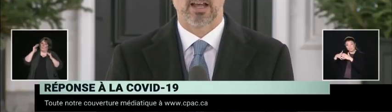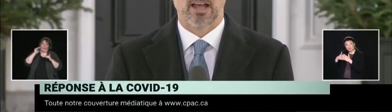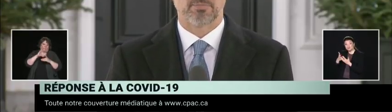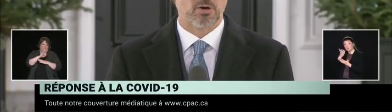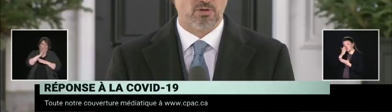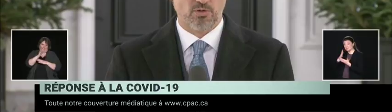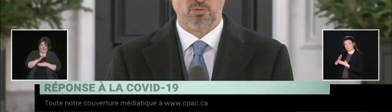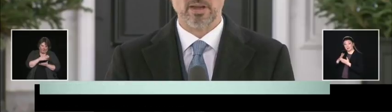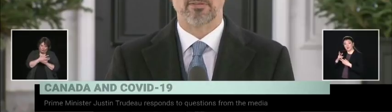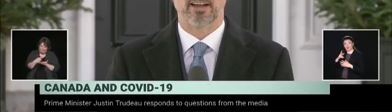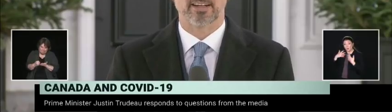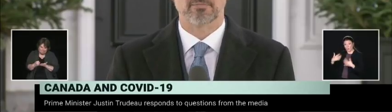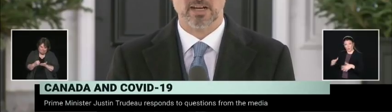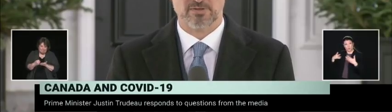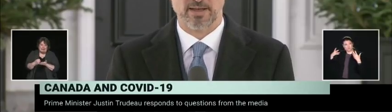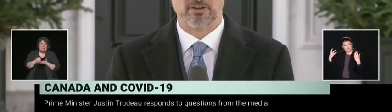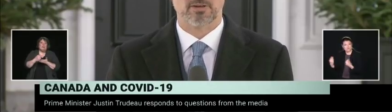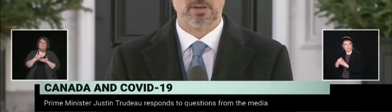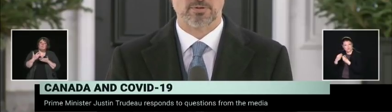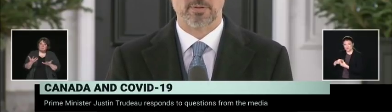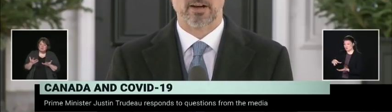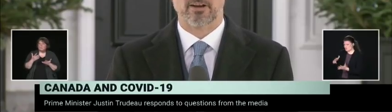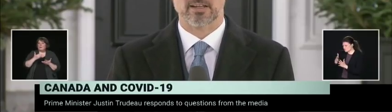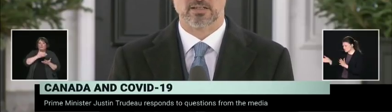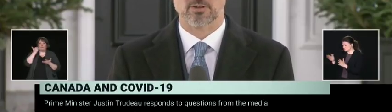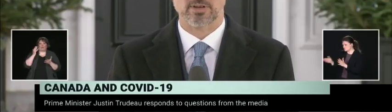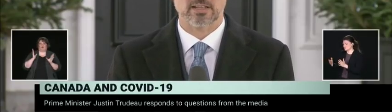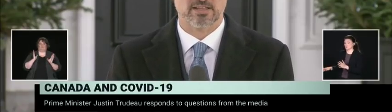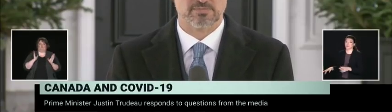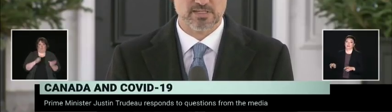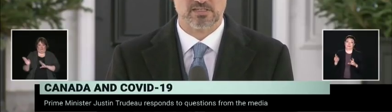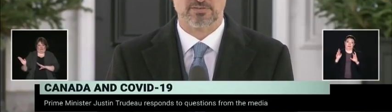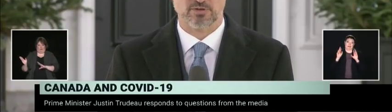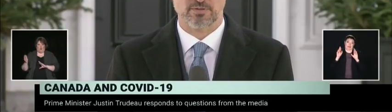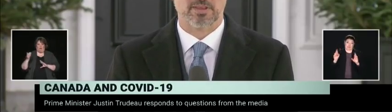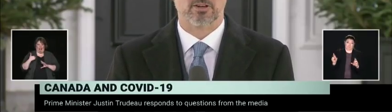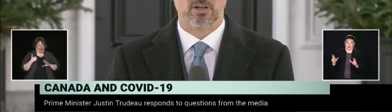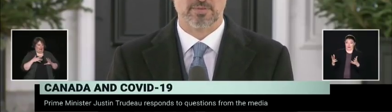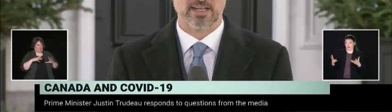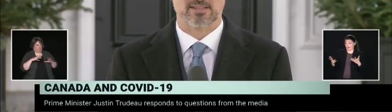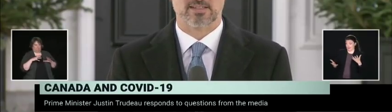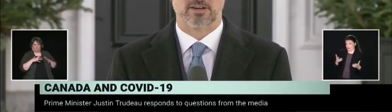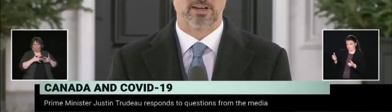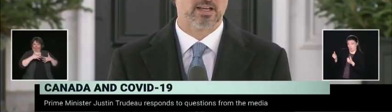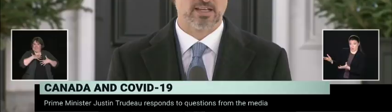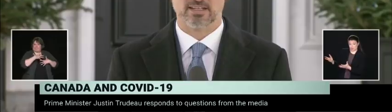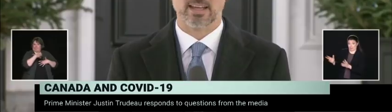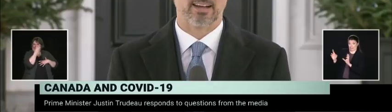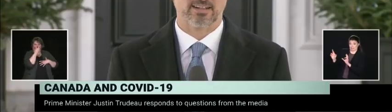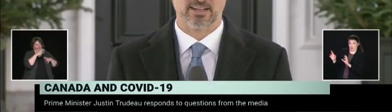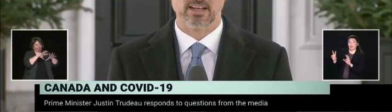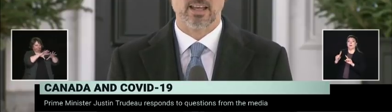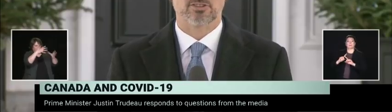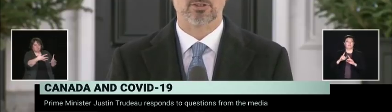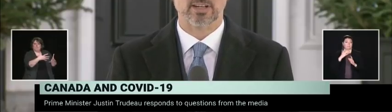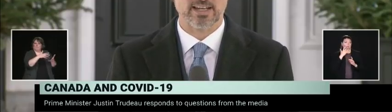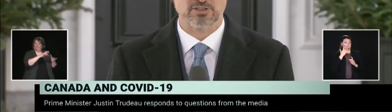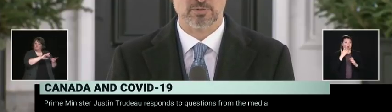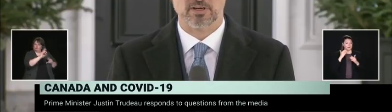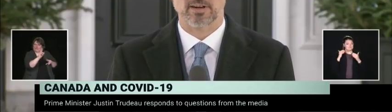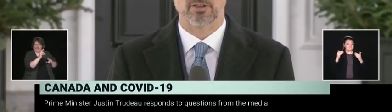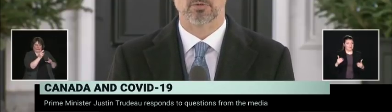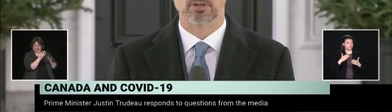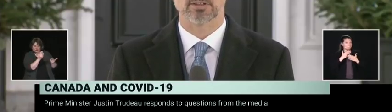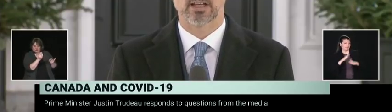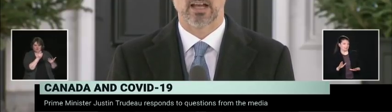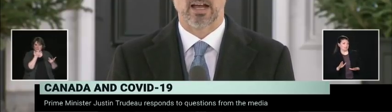number. But we find it much better to be prepared and to create these pieces of equipment that are going to be necessary in Canada and certainly